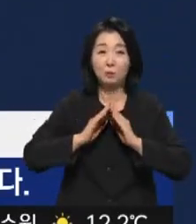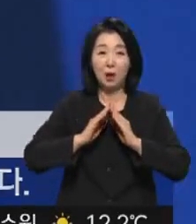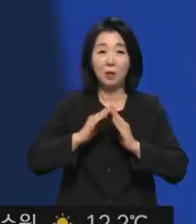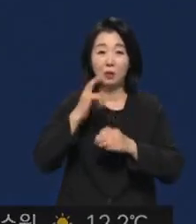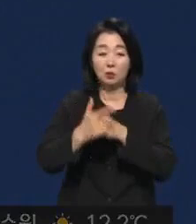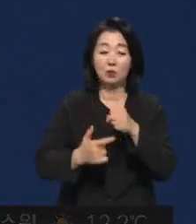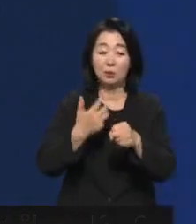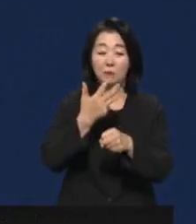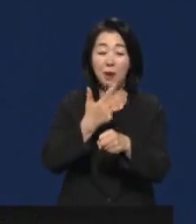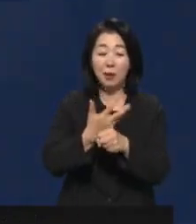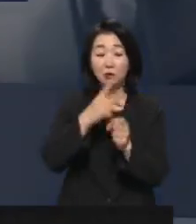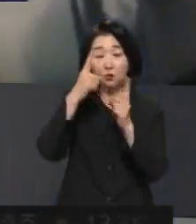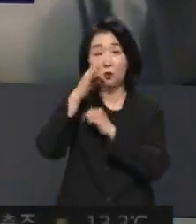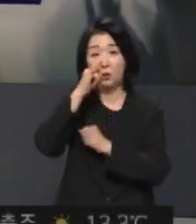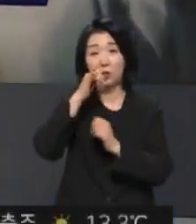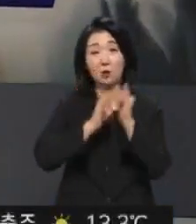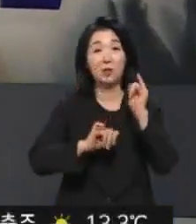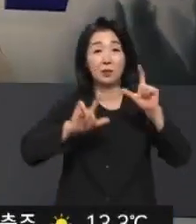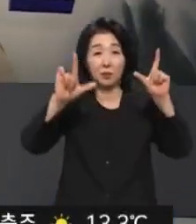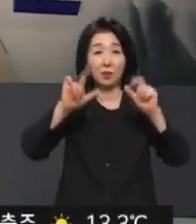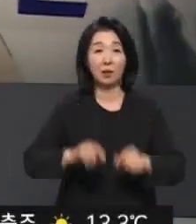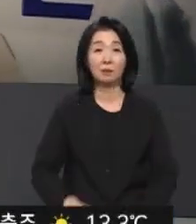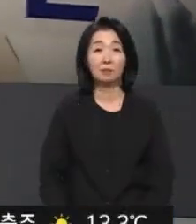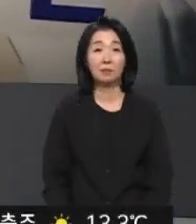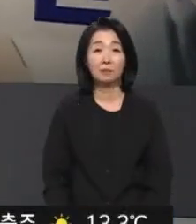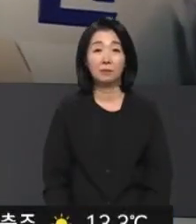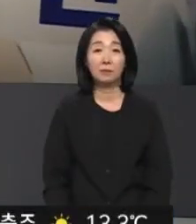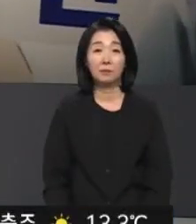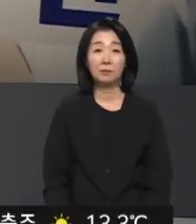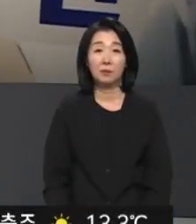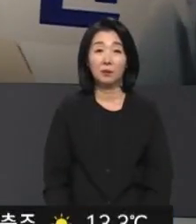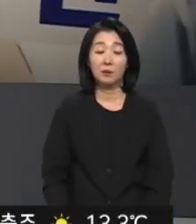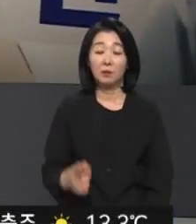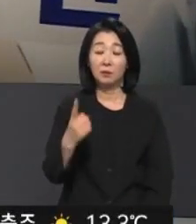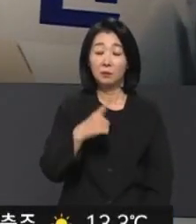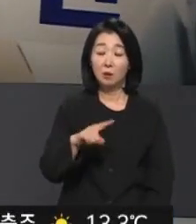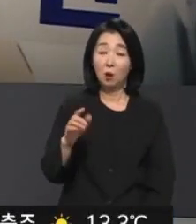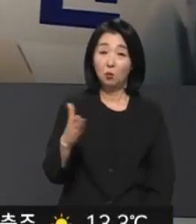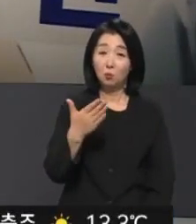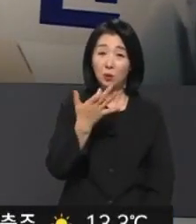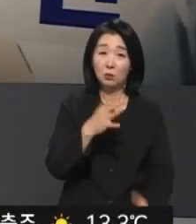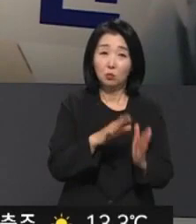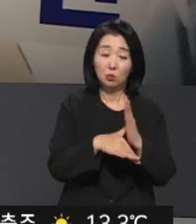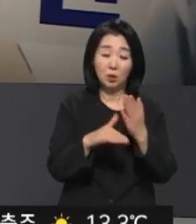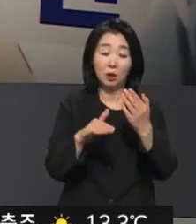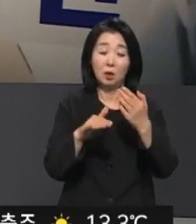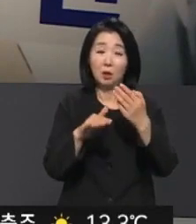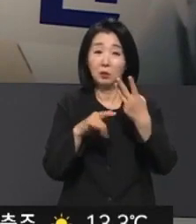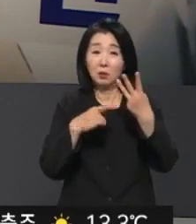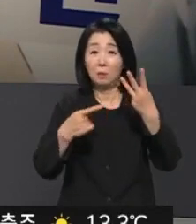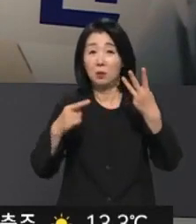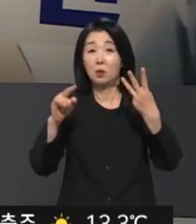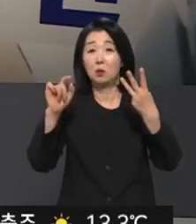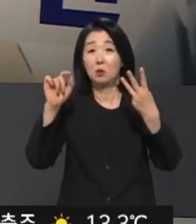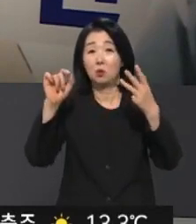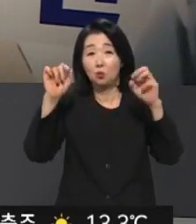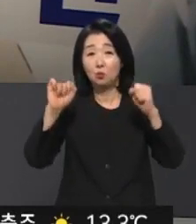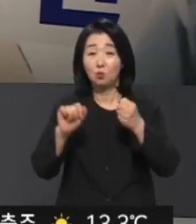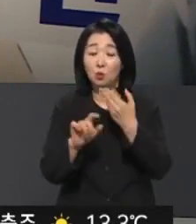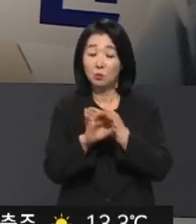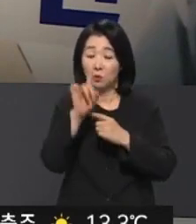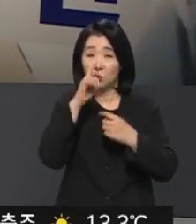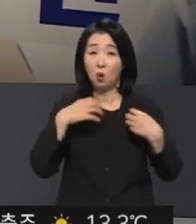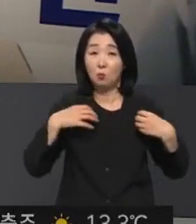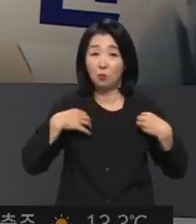날입니다. 그런데 이렇게 되면 1919년의 3.1운동 그리고 임시정부 수립 등 우리의